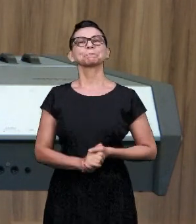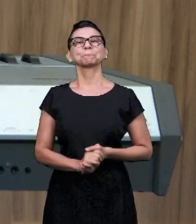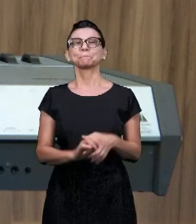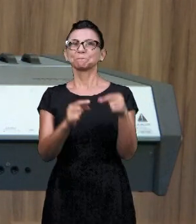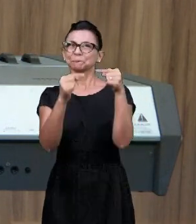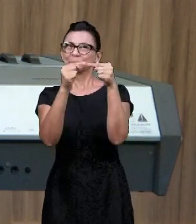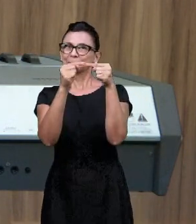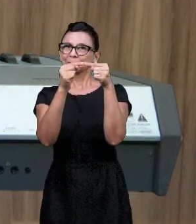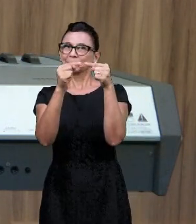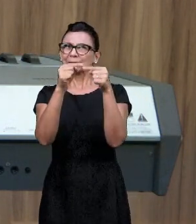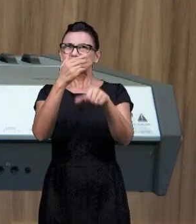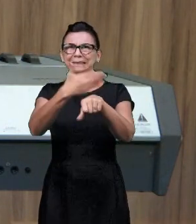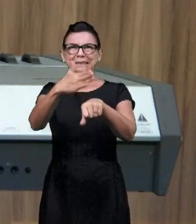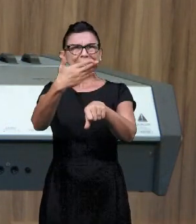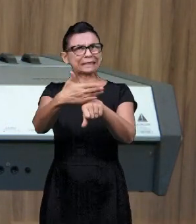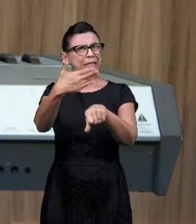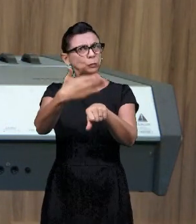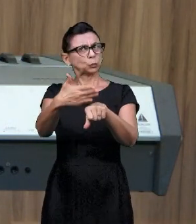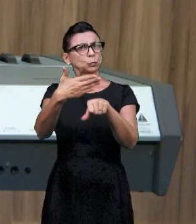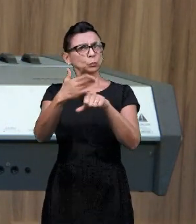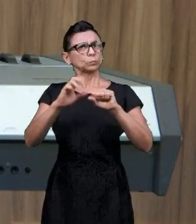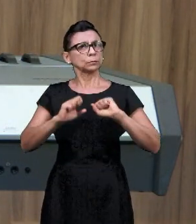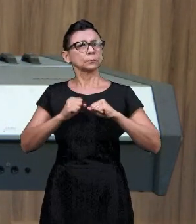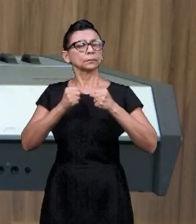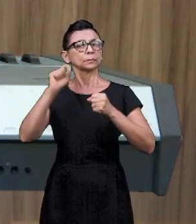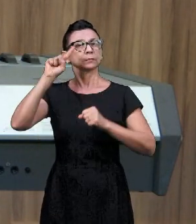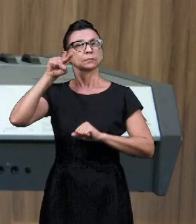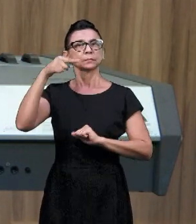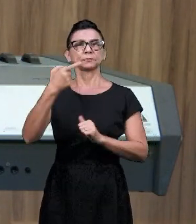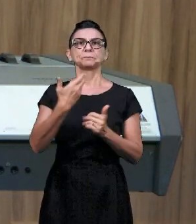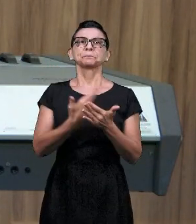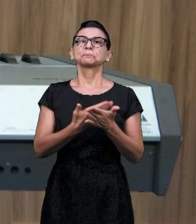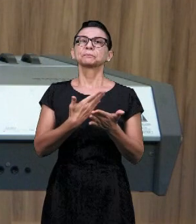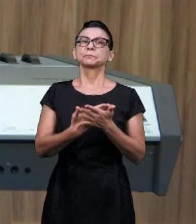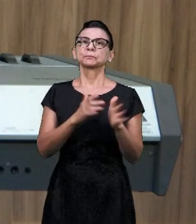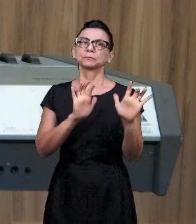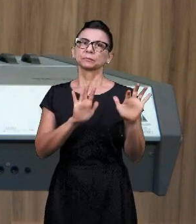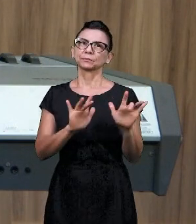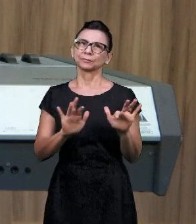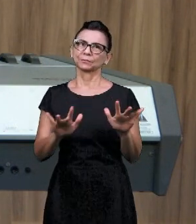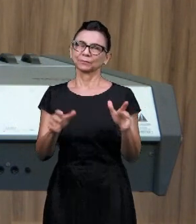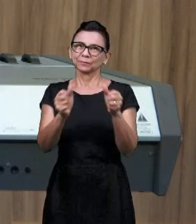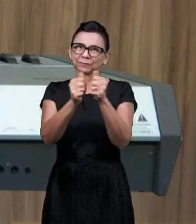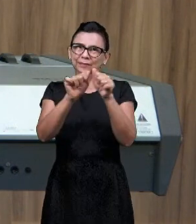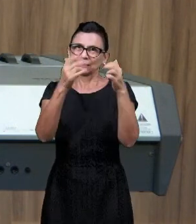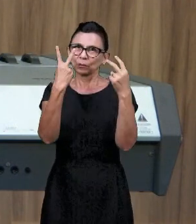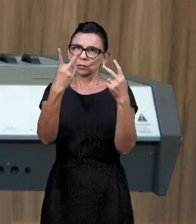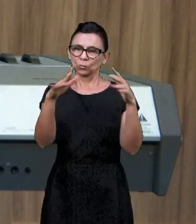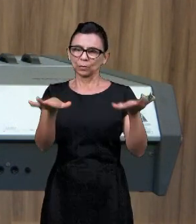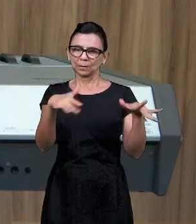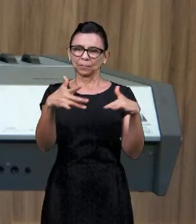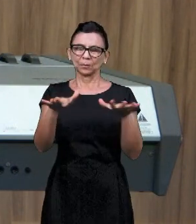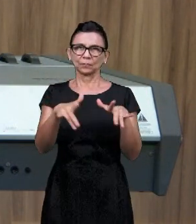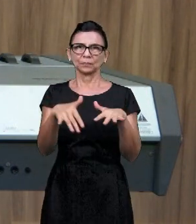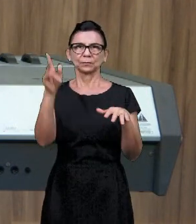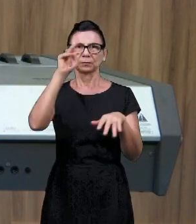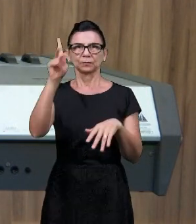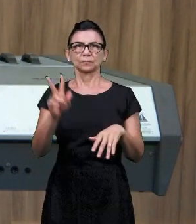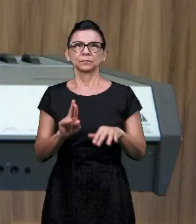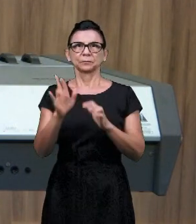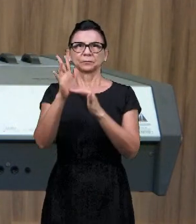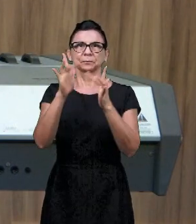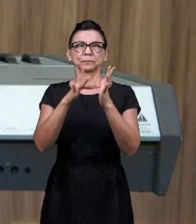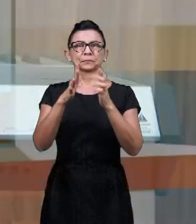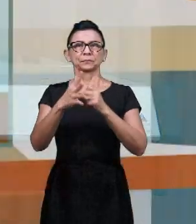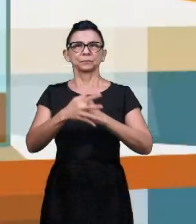nous accorder. Donc, vous allez vous entraîner beaucoup. La prochaine étude, on va jouer ensemble. Amen. À tous la paix du